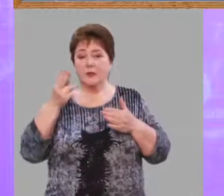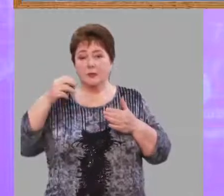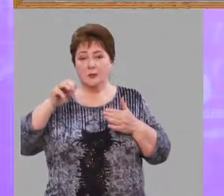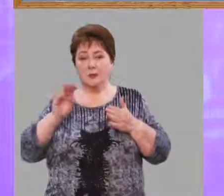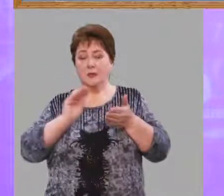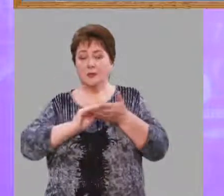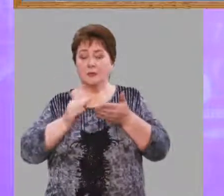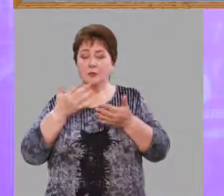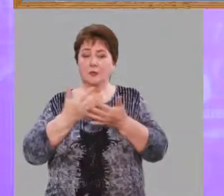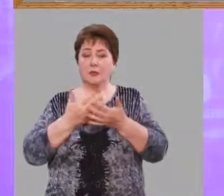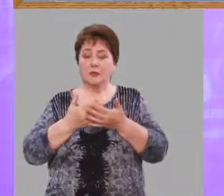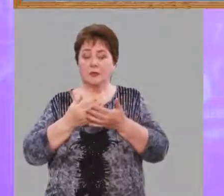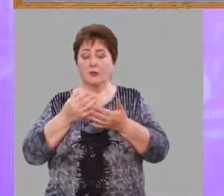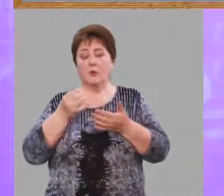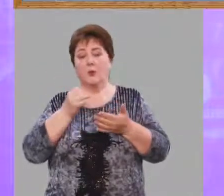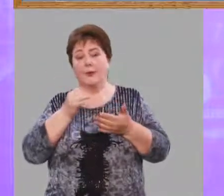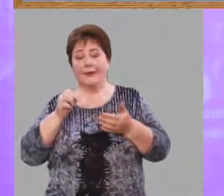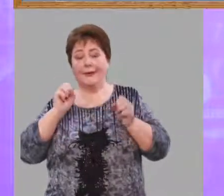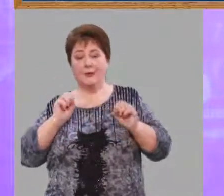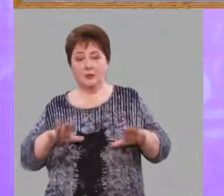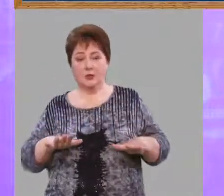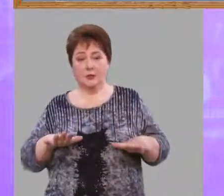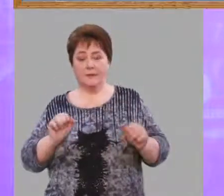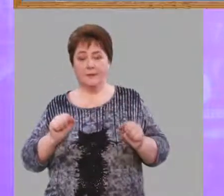Запишите «дано» и «решение».